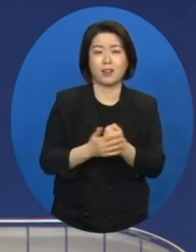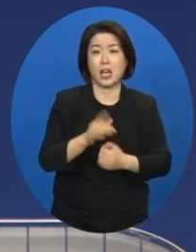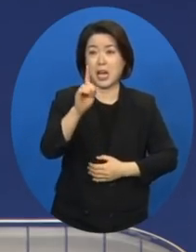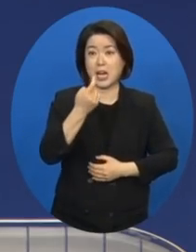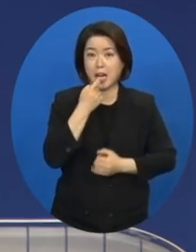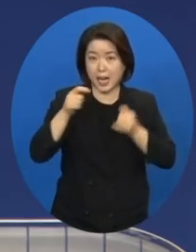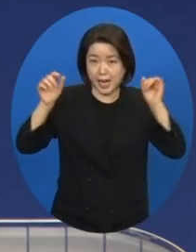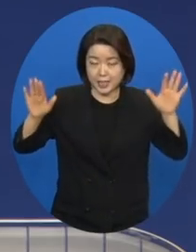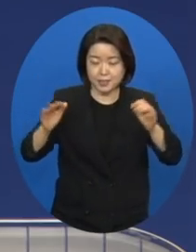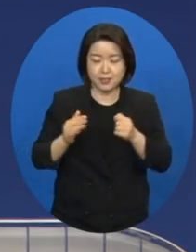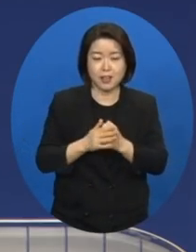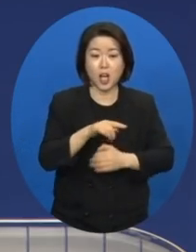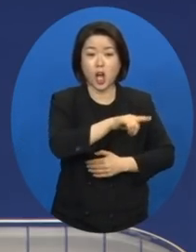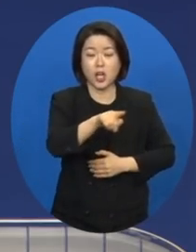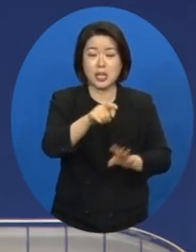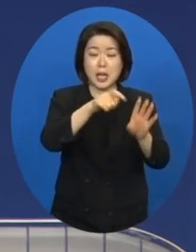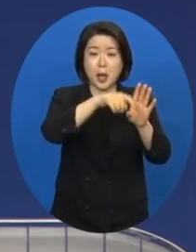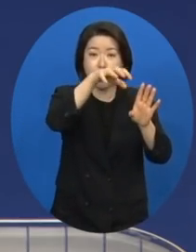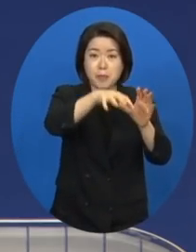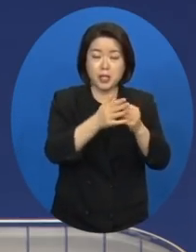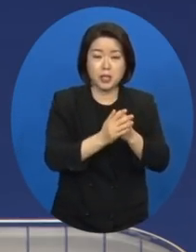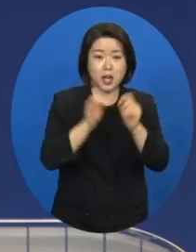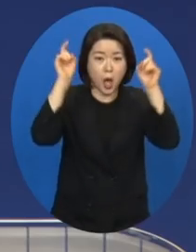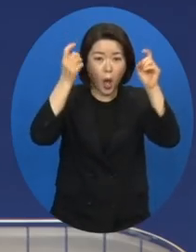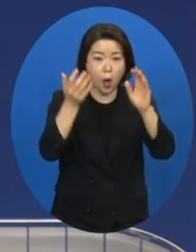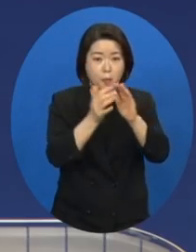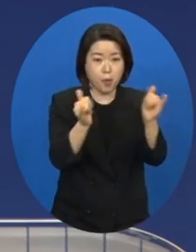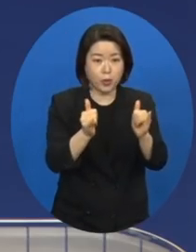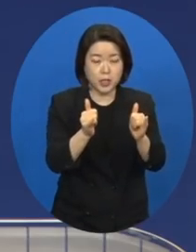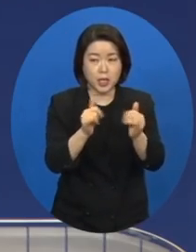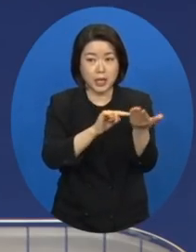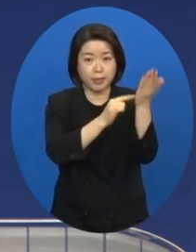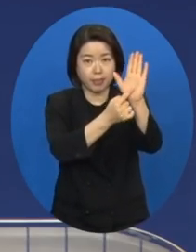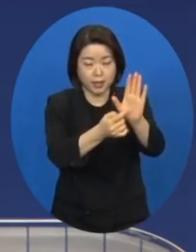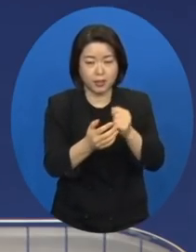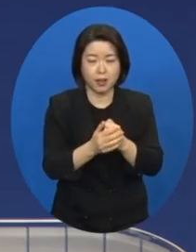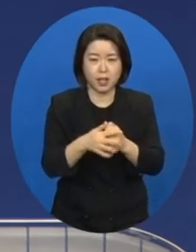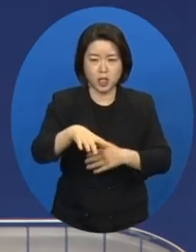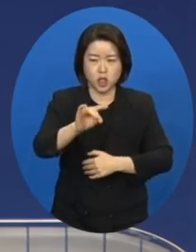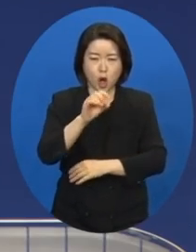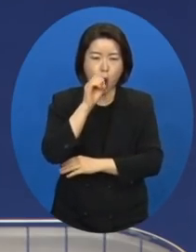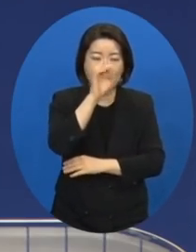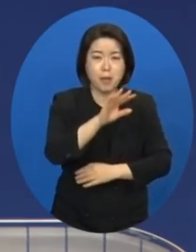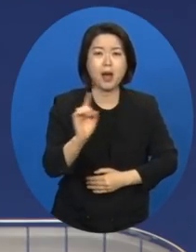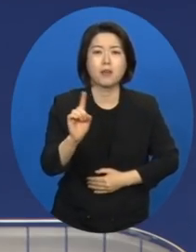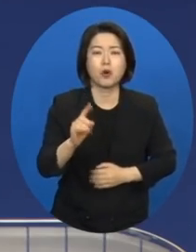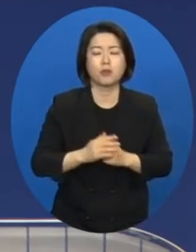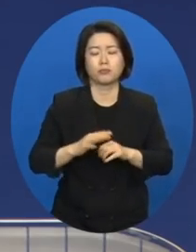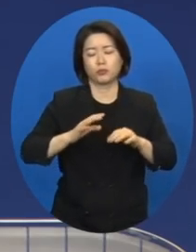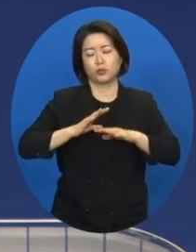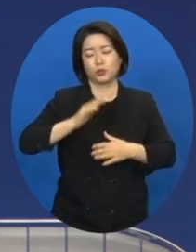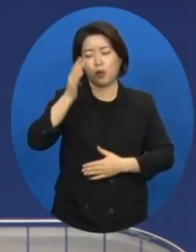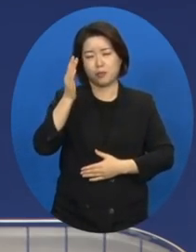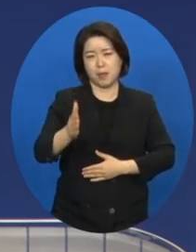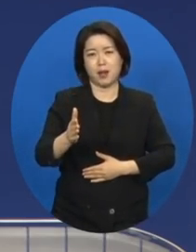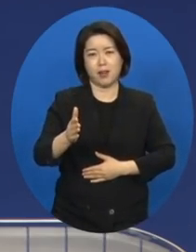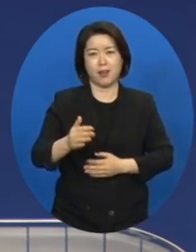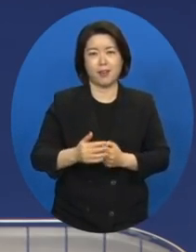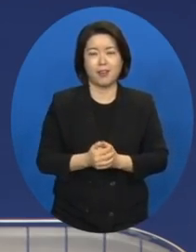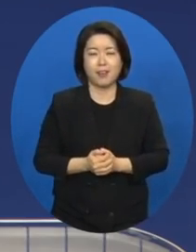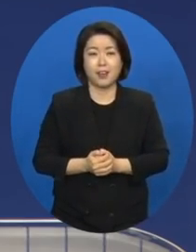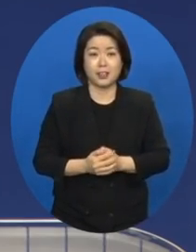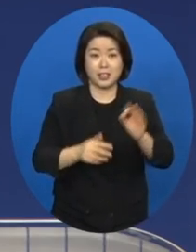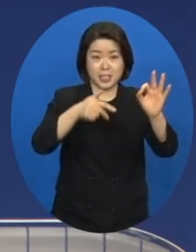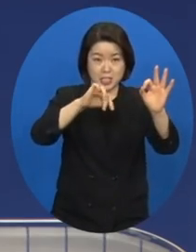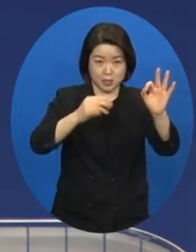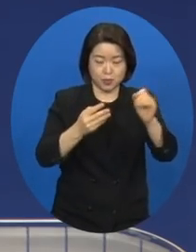이 베들레헴의 목자들에게 나타났습니다. 그러면서 첫 번째로 한 메시지가 뭐냐면 두려워 말라는 거예요. 10절에